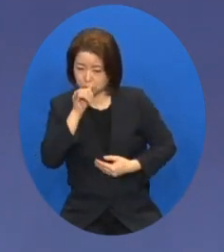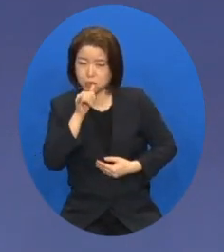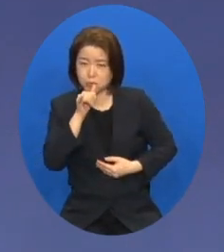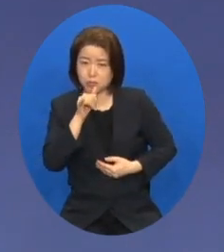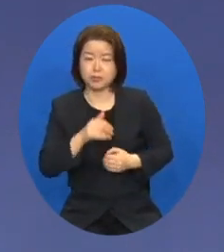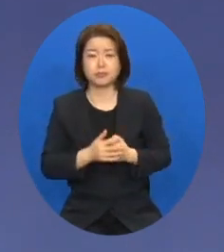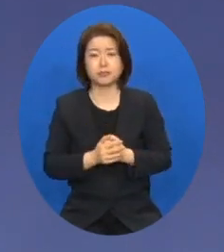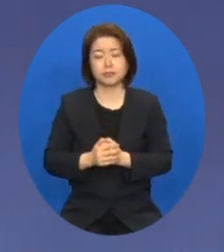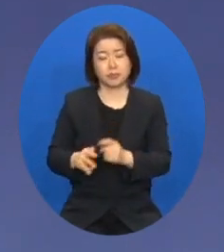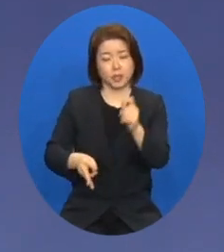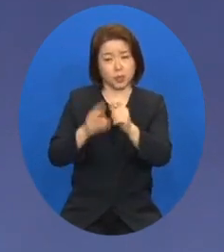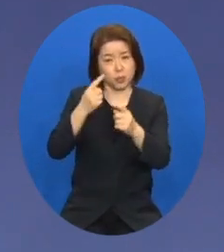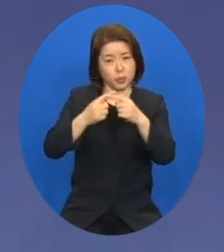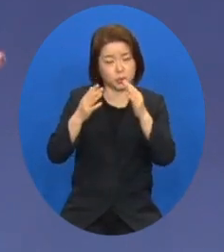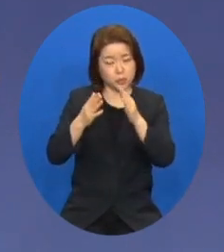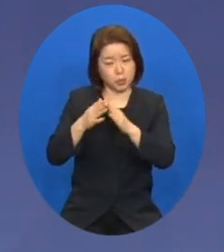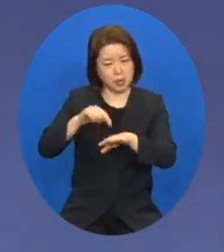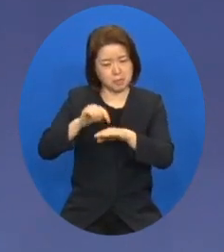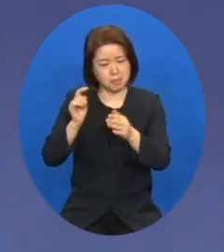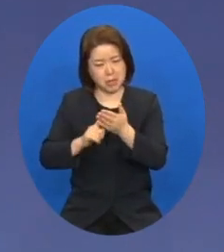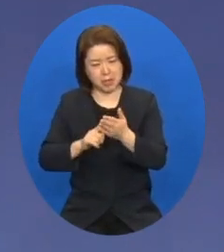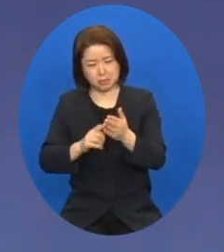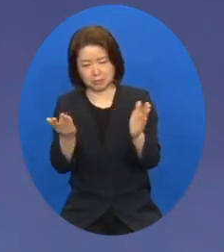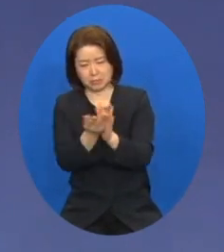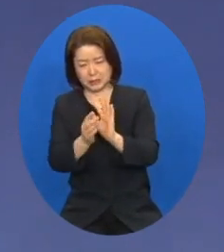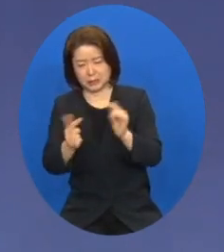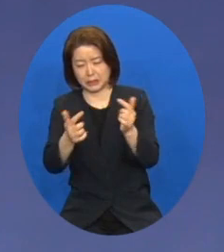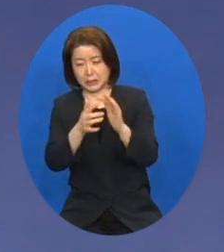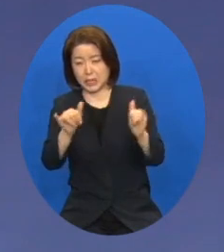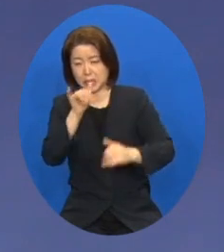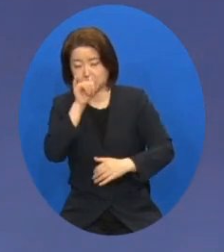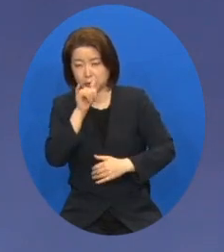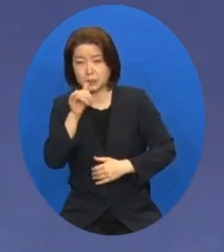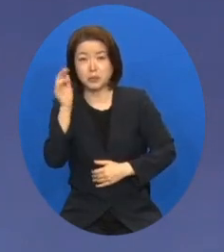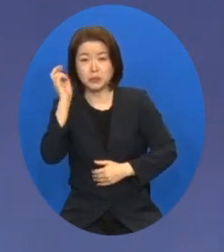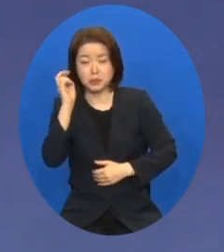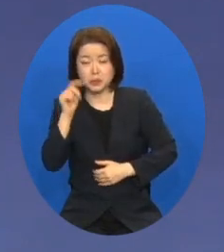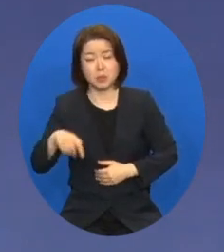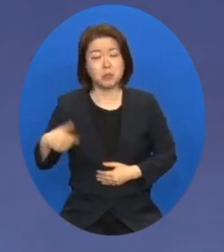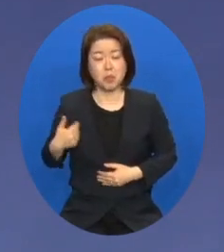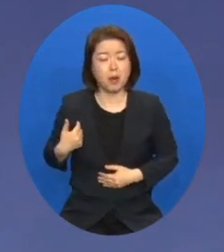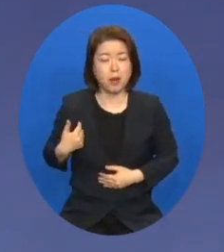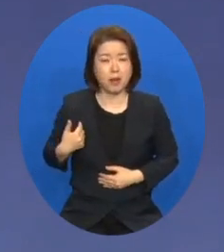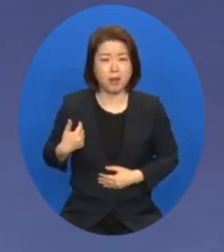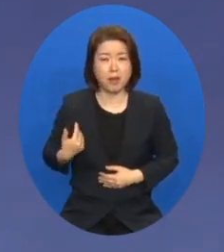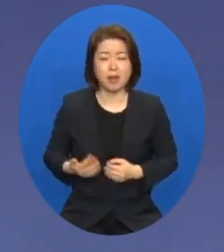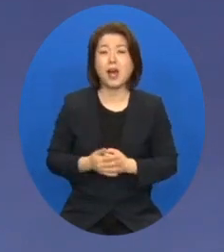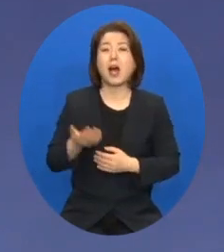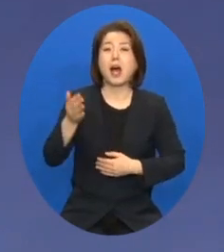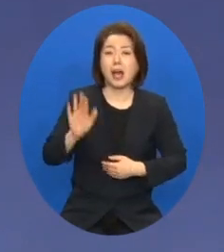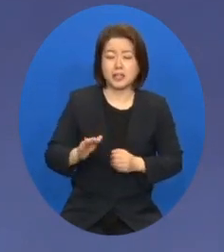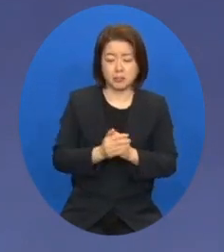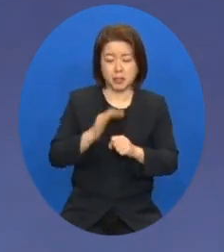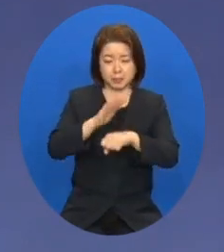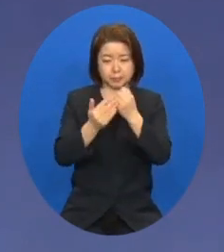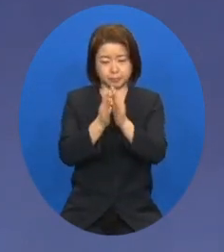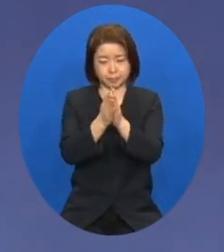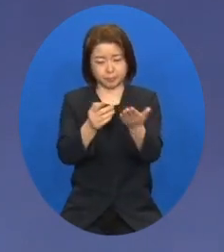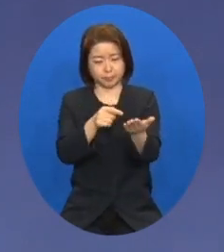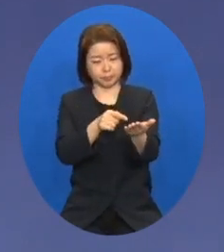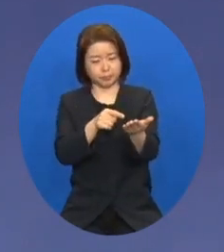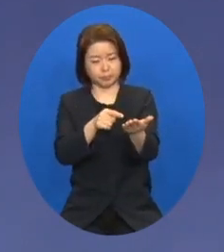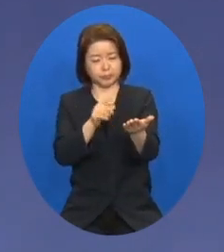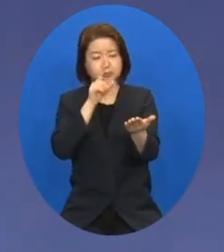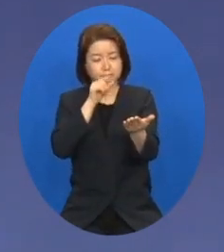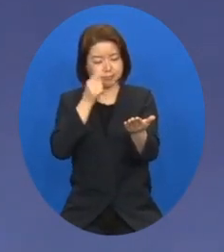있고 고린도 교회의 마음이 안 되는 사람이 있을 수도 있는 지도 모르지요 그러나 성경을 하니 묵상해